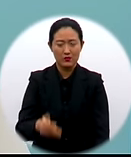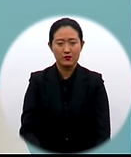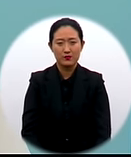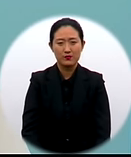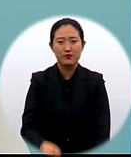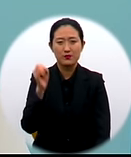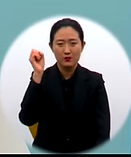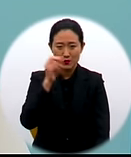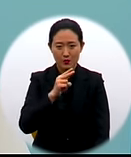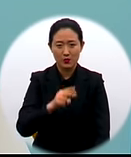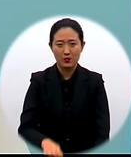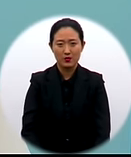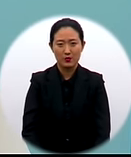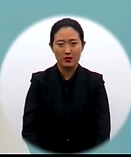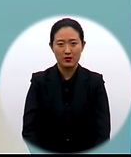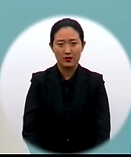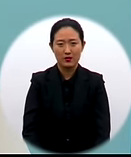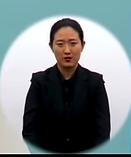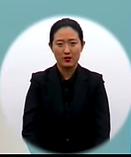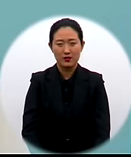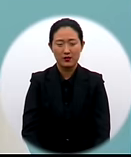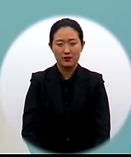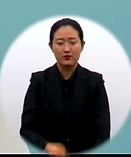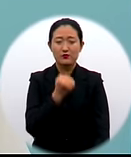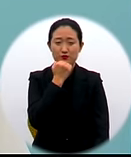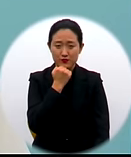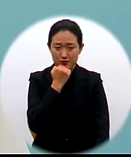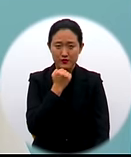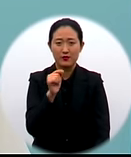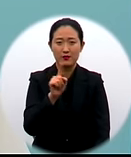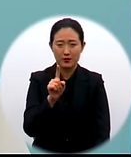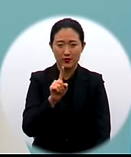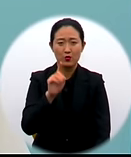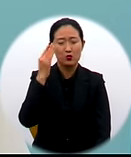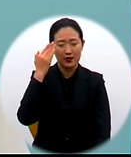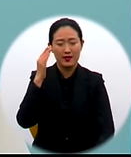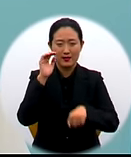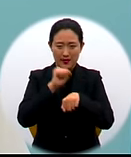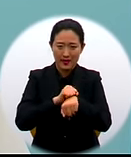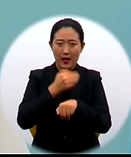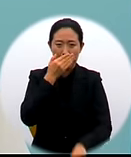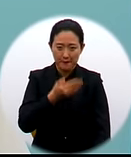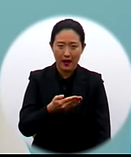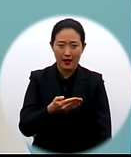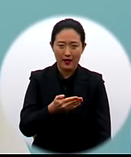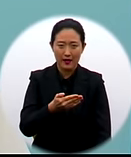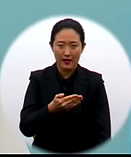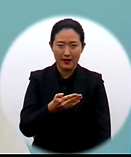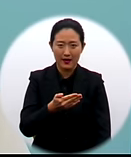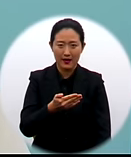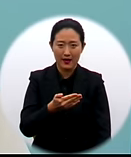있으니까. 그리고 아이러니하게도 실제로 굉장히 최근에 잘할수 있는 치과 의사들은 미적 감각이 뛰어나야 된다고